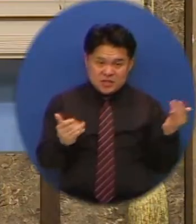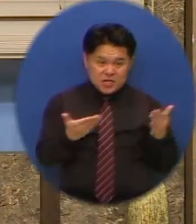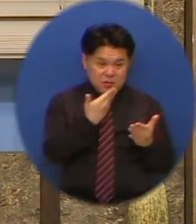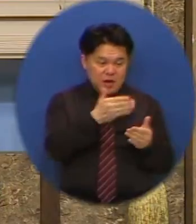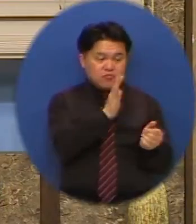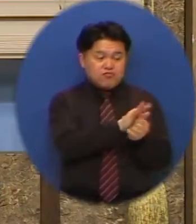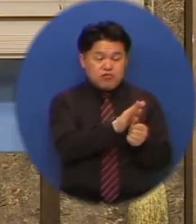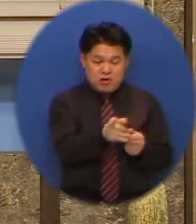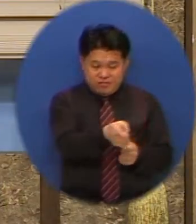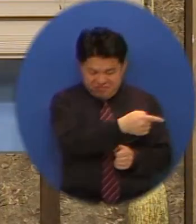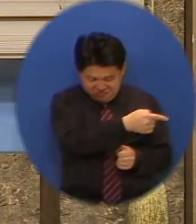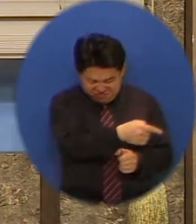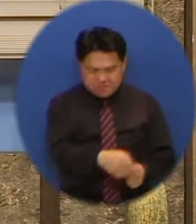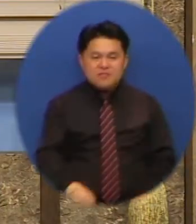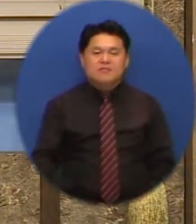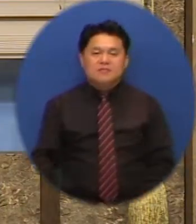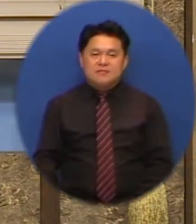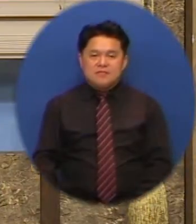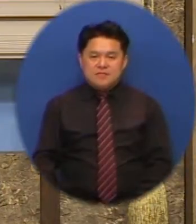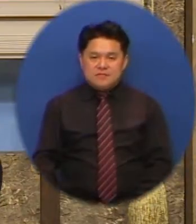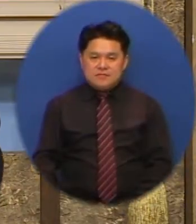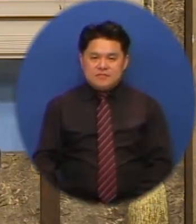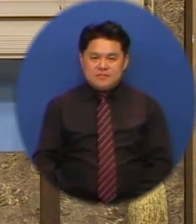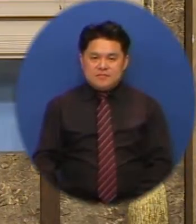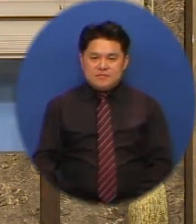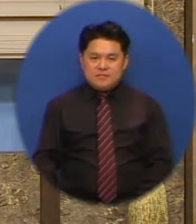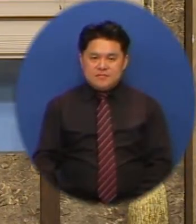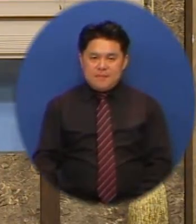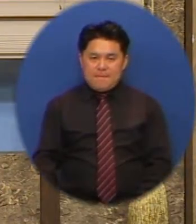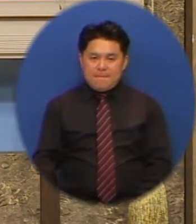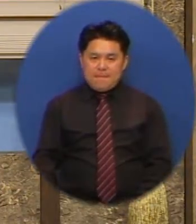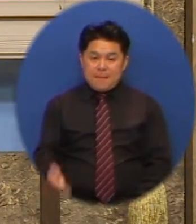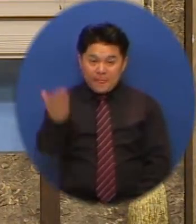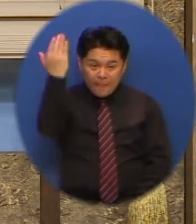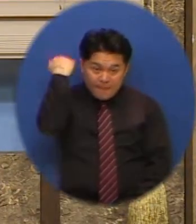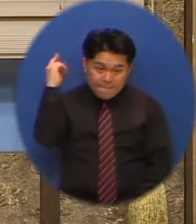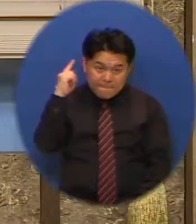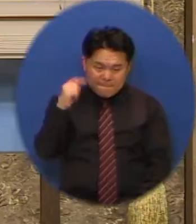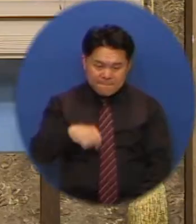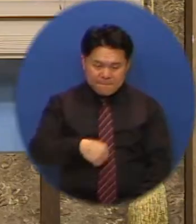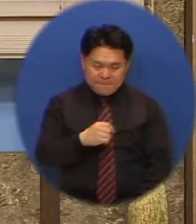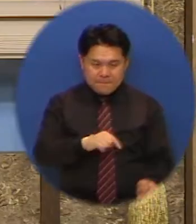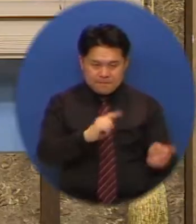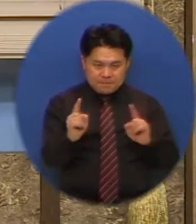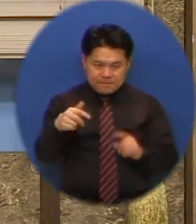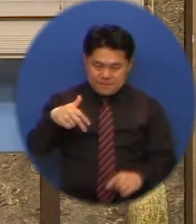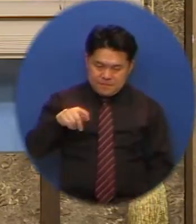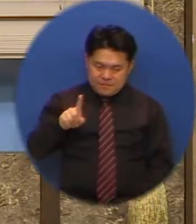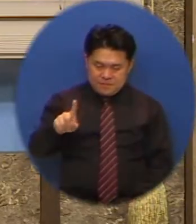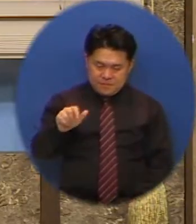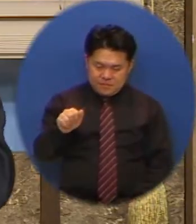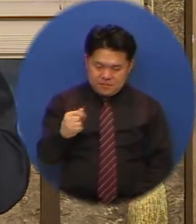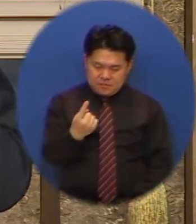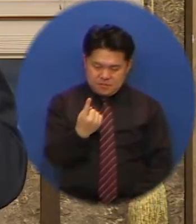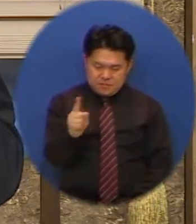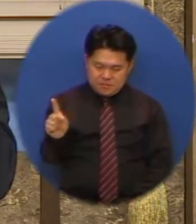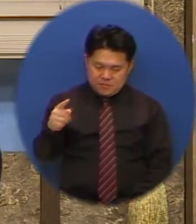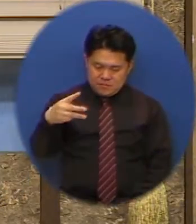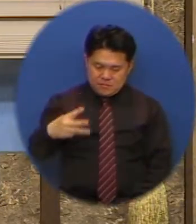일할 수 있게 도와주자. 그래서 그때부터 이제 소위 그